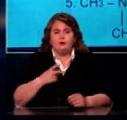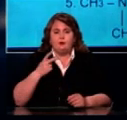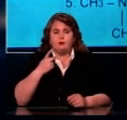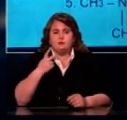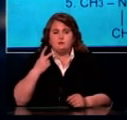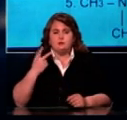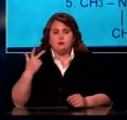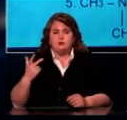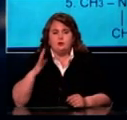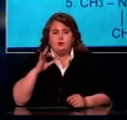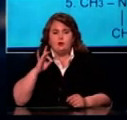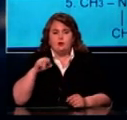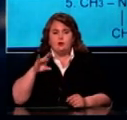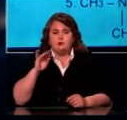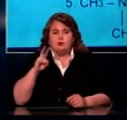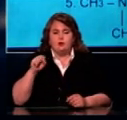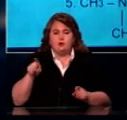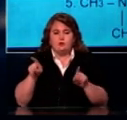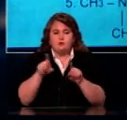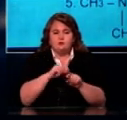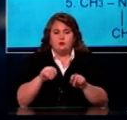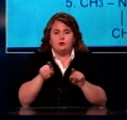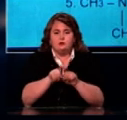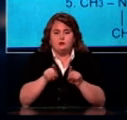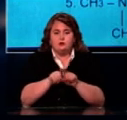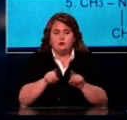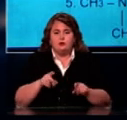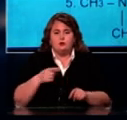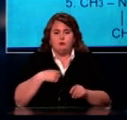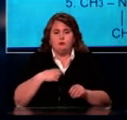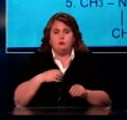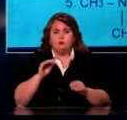три радикала, и все они одинаковые. Абсолютно верно.